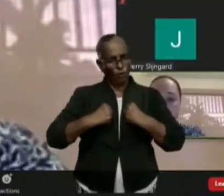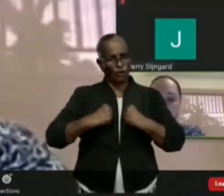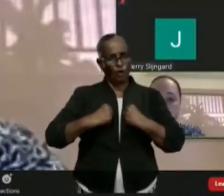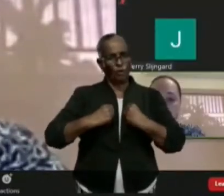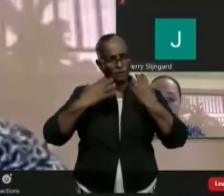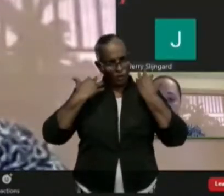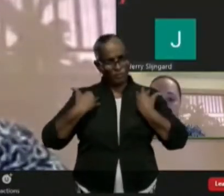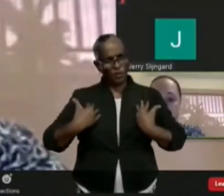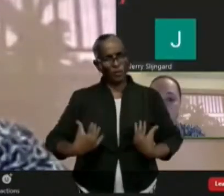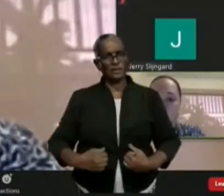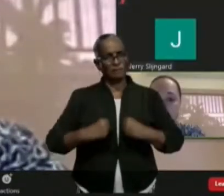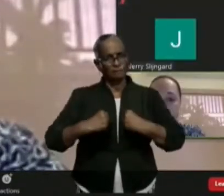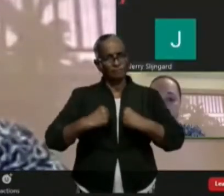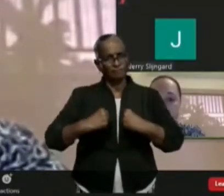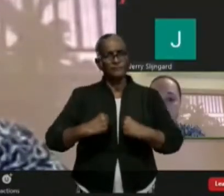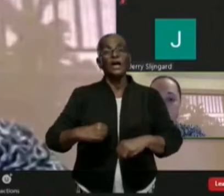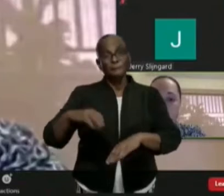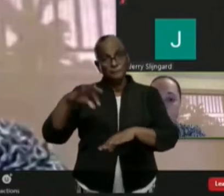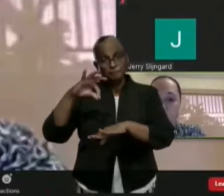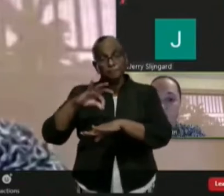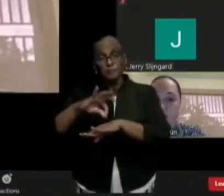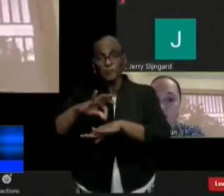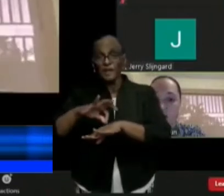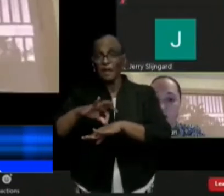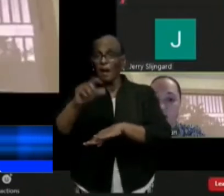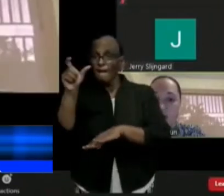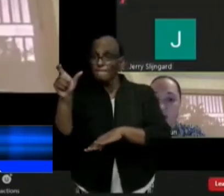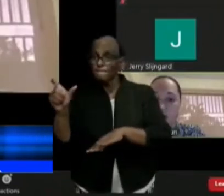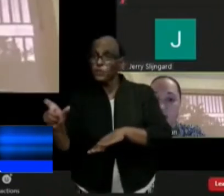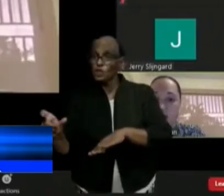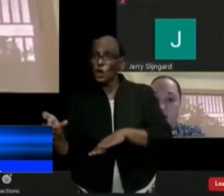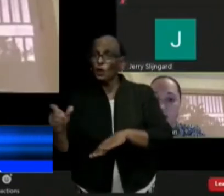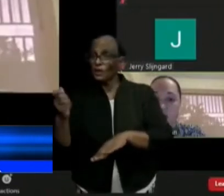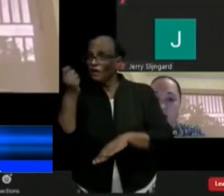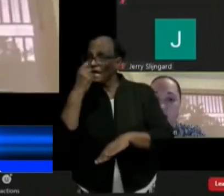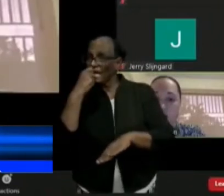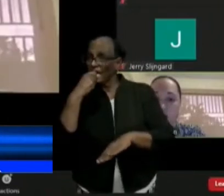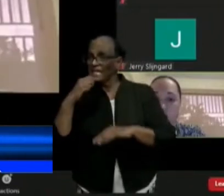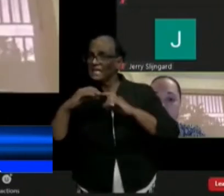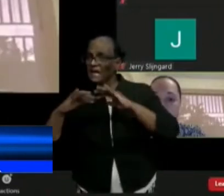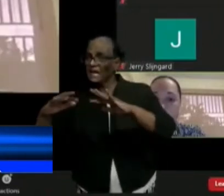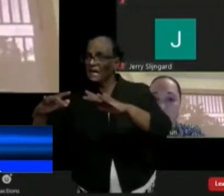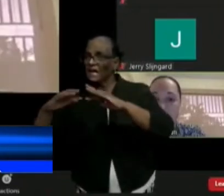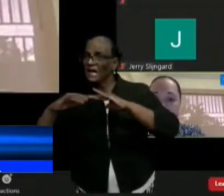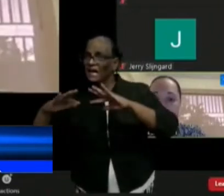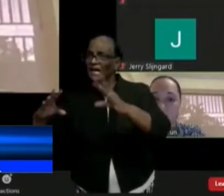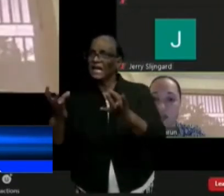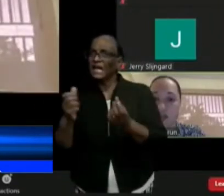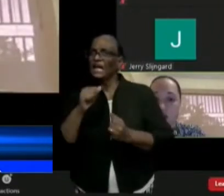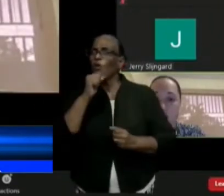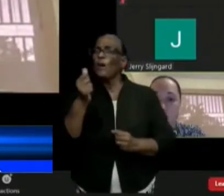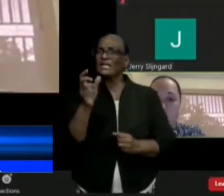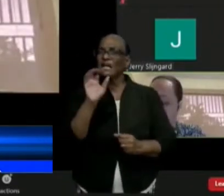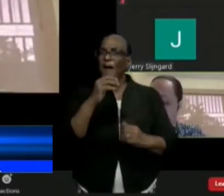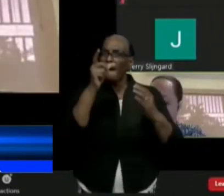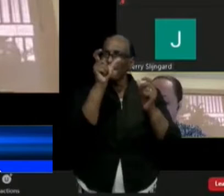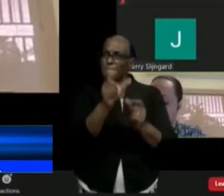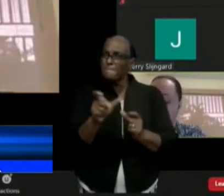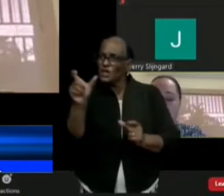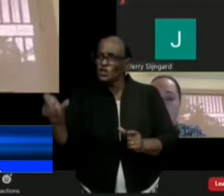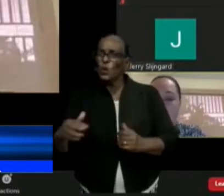Het is mij ook gevraagd om een diëtiste een van deze dagen aan het woord te laten. Wij hopen dat dat vrijdag kan gebeuren en dat